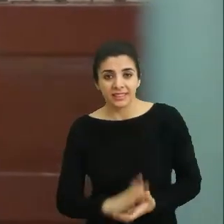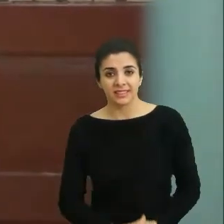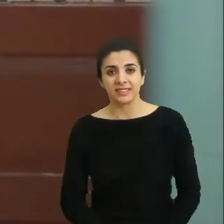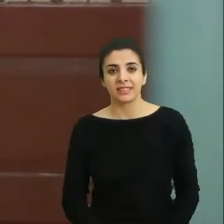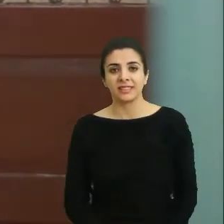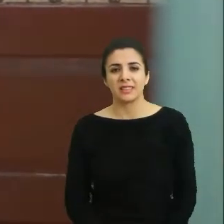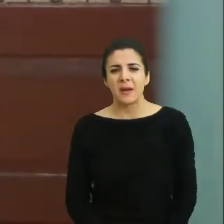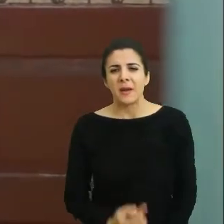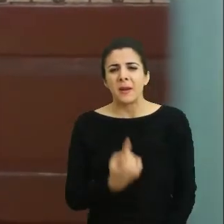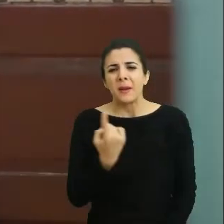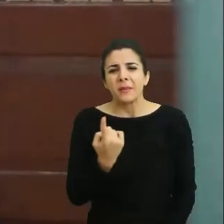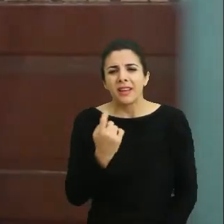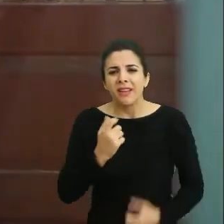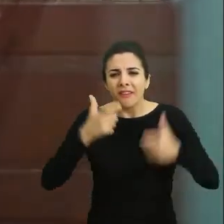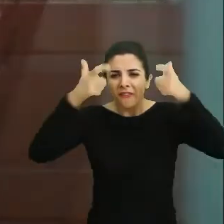kundurayla.